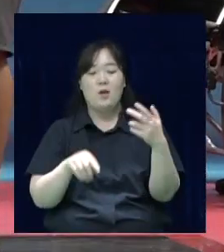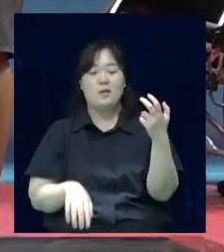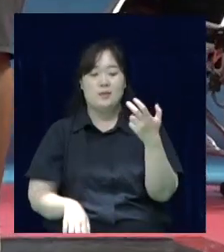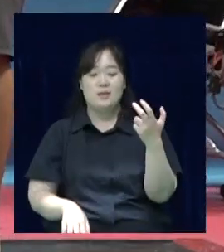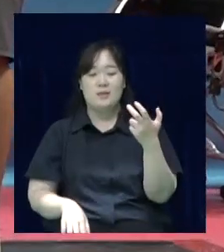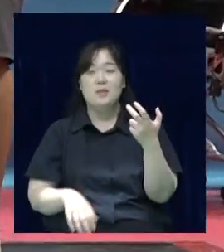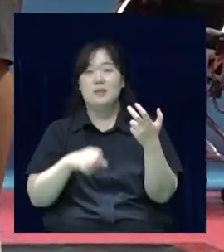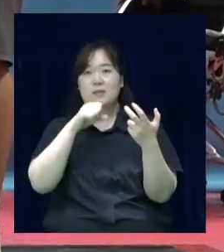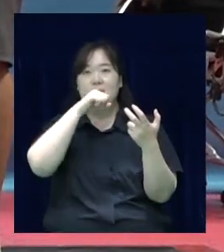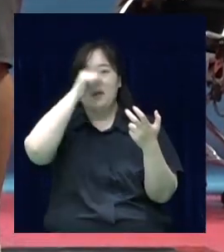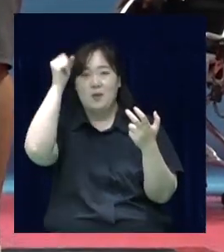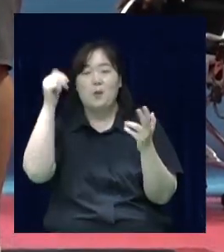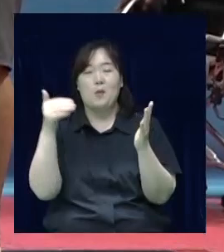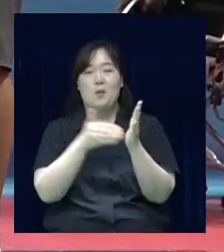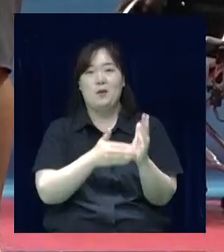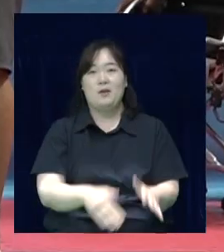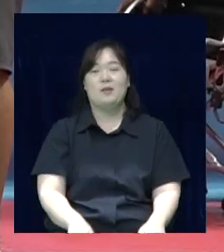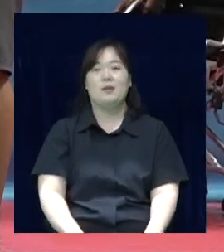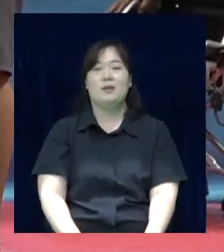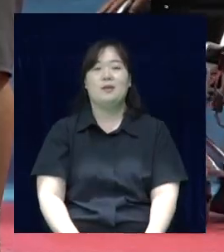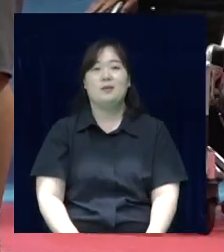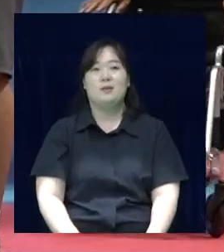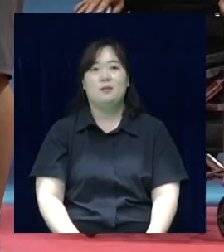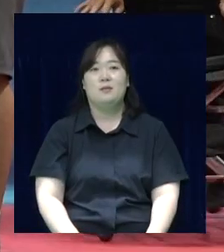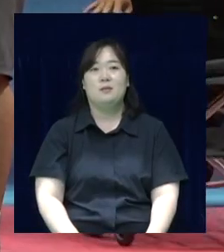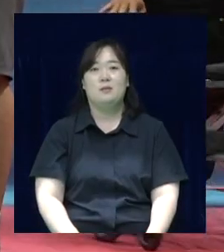좀 마무리를 짓게 됩니다. 네.